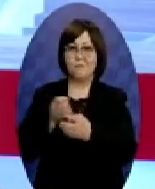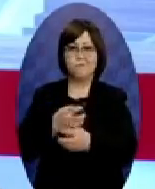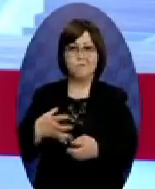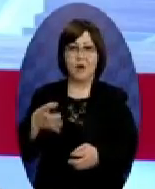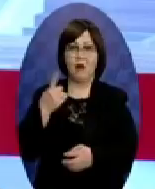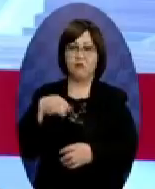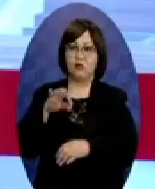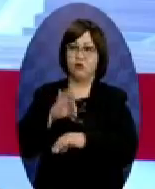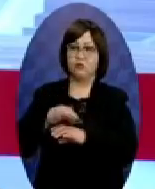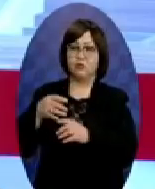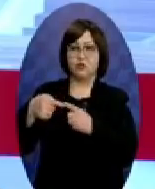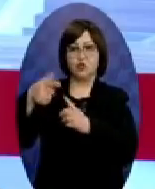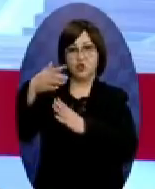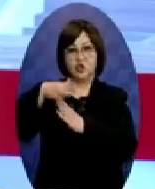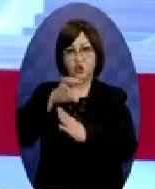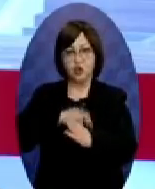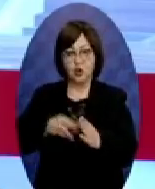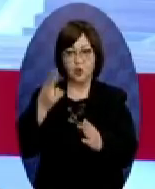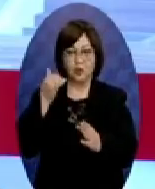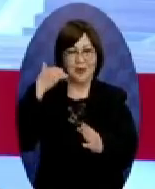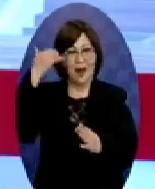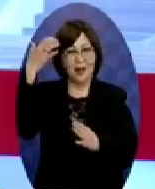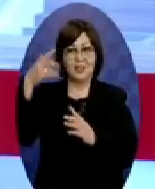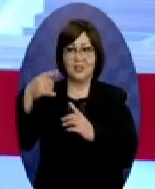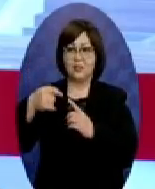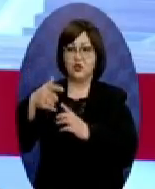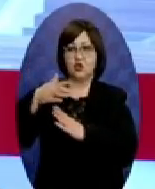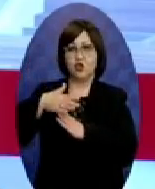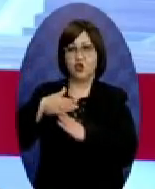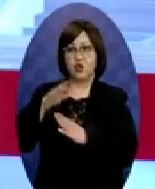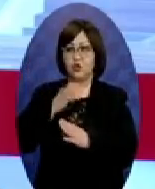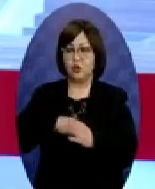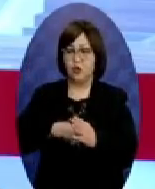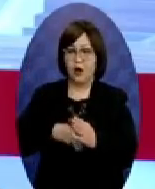аяа болон цусны даралт тэгсэлтийн эсрэг аяныг онцолж байна.